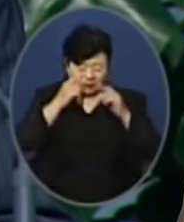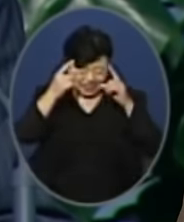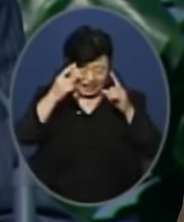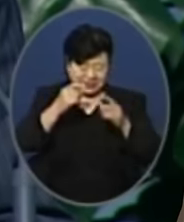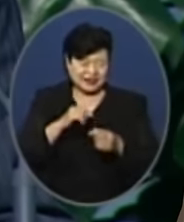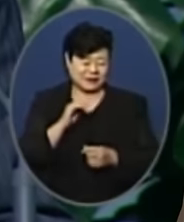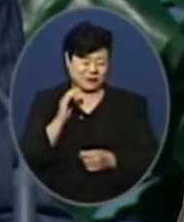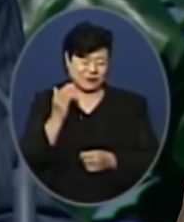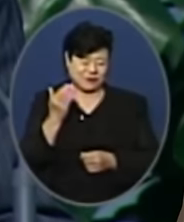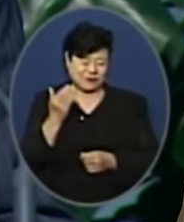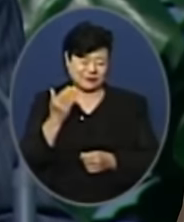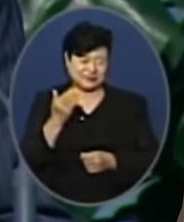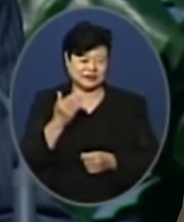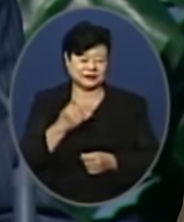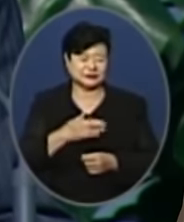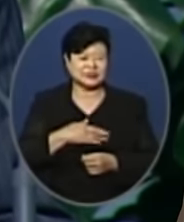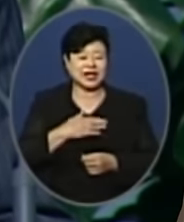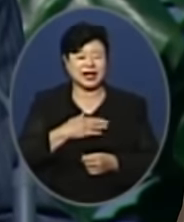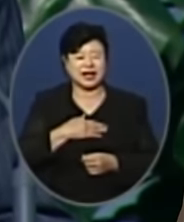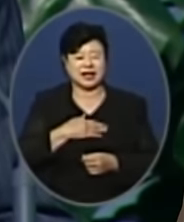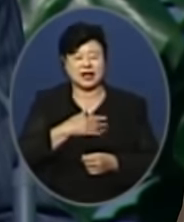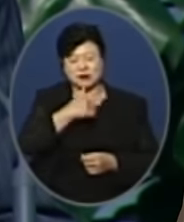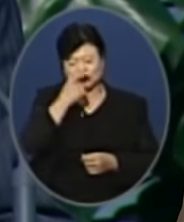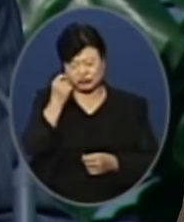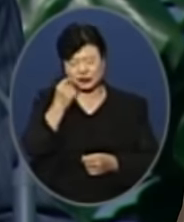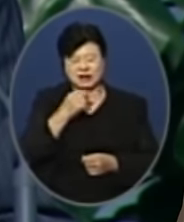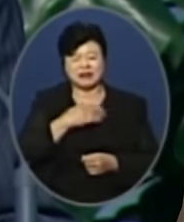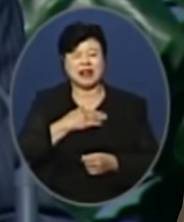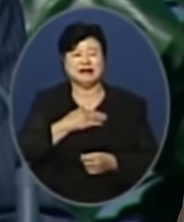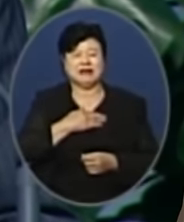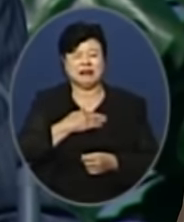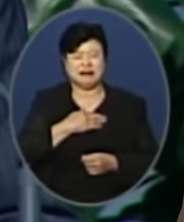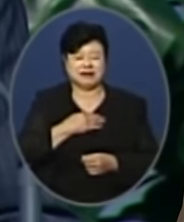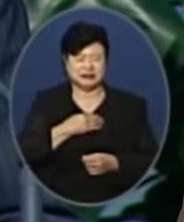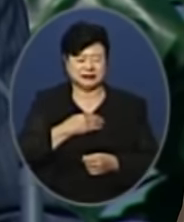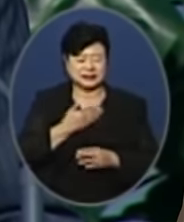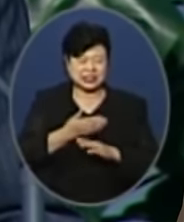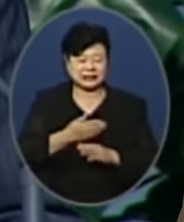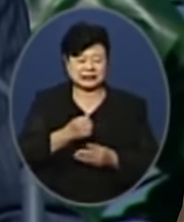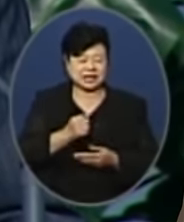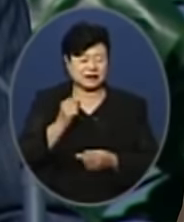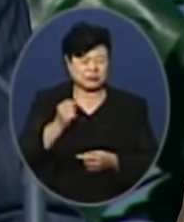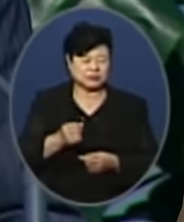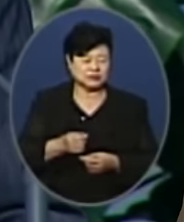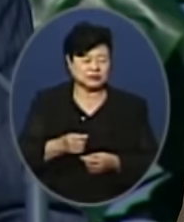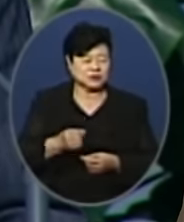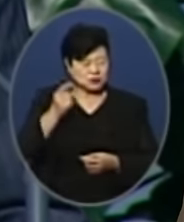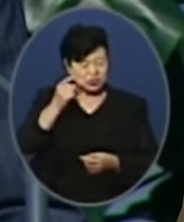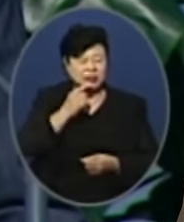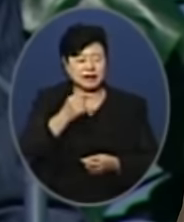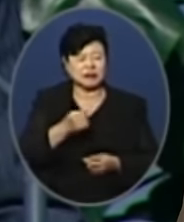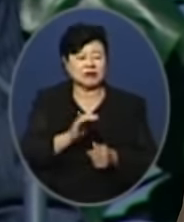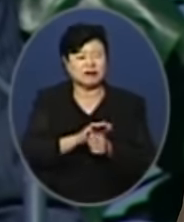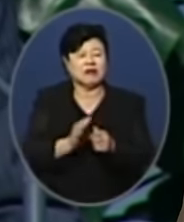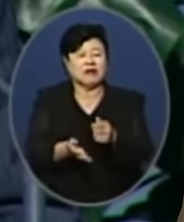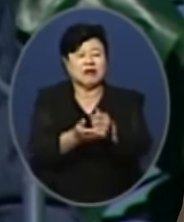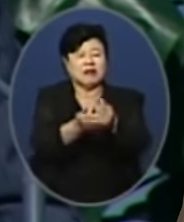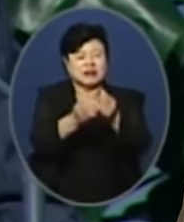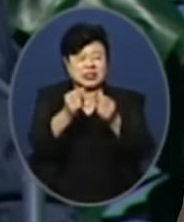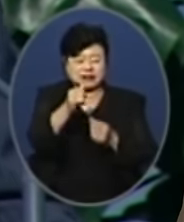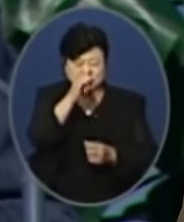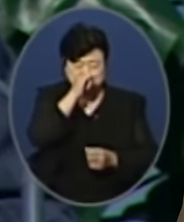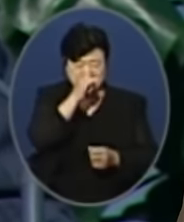되고 남보다 나를 낮게 여기서 남을 잘 모시고 사는 사람이 되는